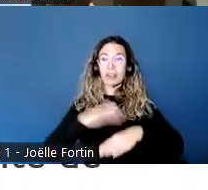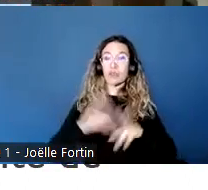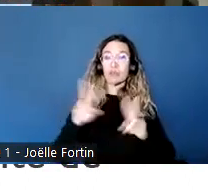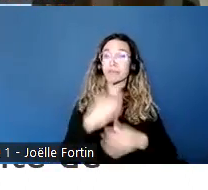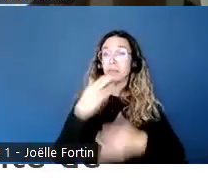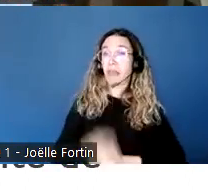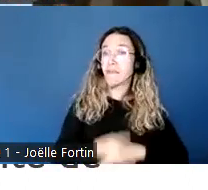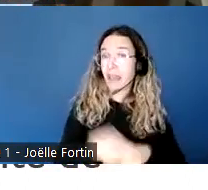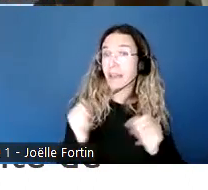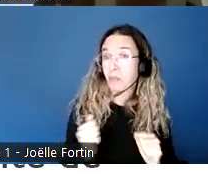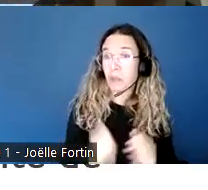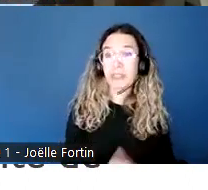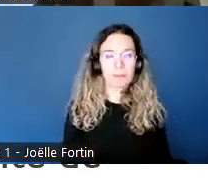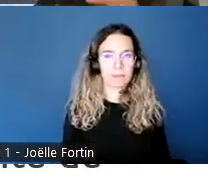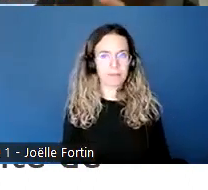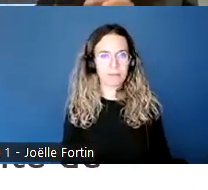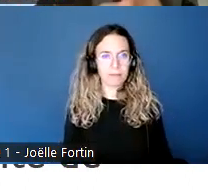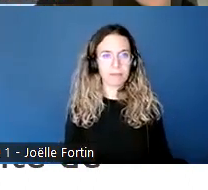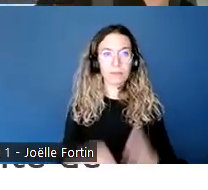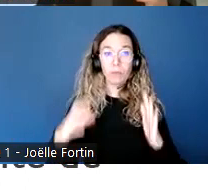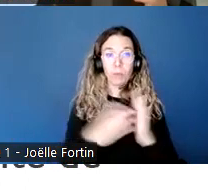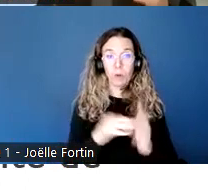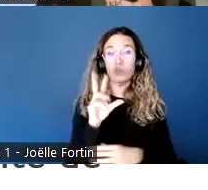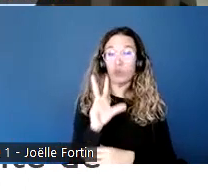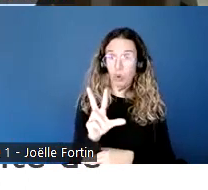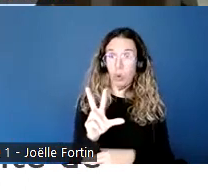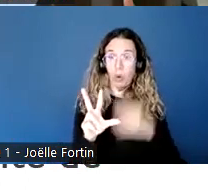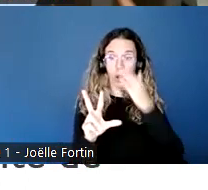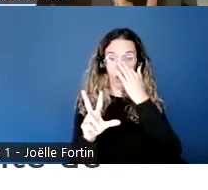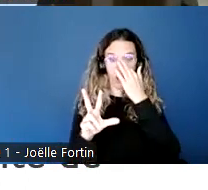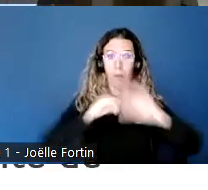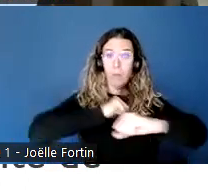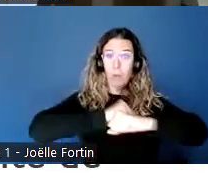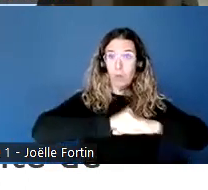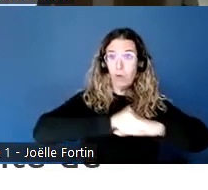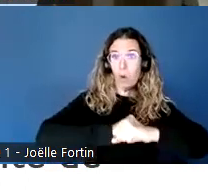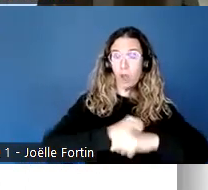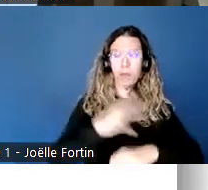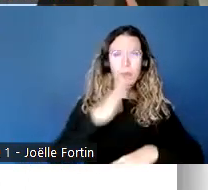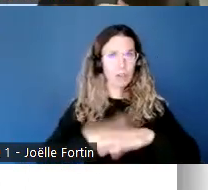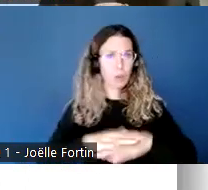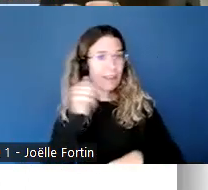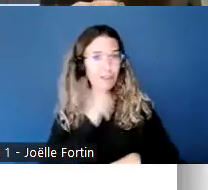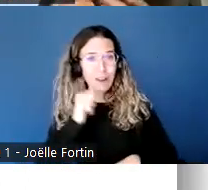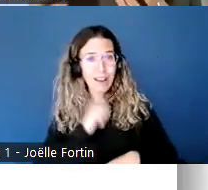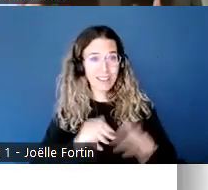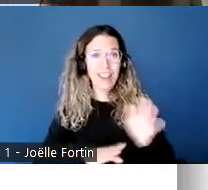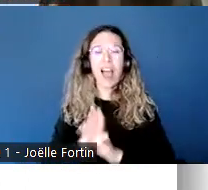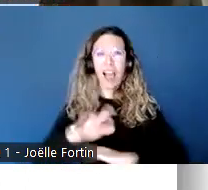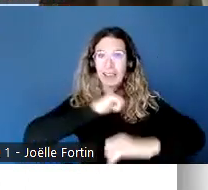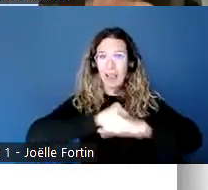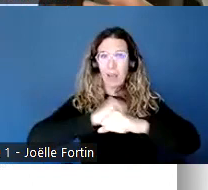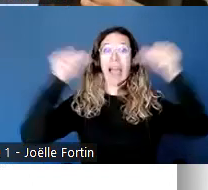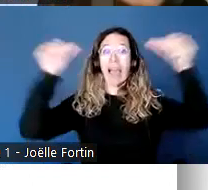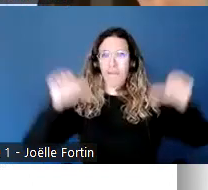etc. À travers le module 3, pour promouvoir la bienveillance et faire parler de l'intolérance, on a aussi développé une campagne